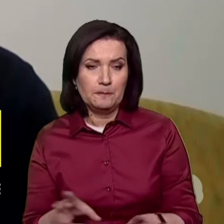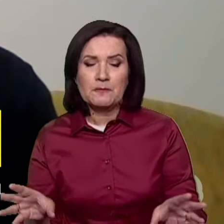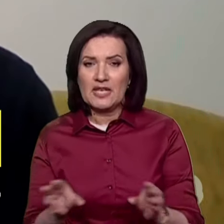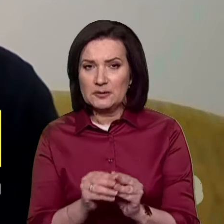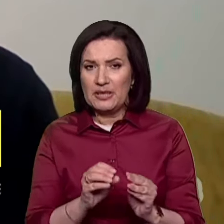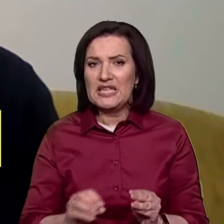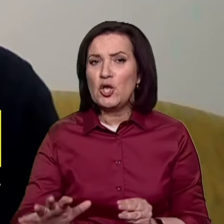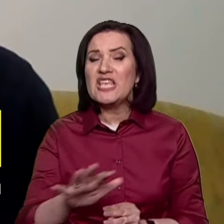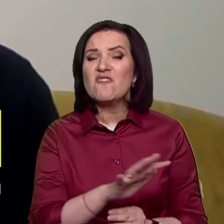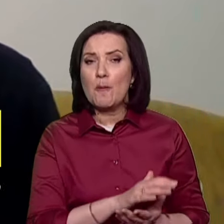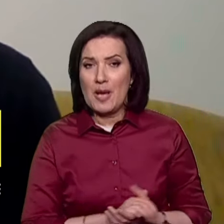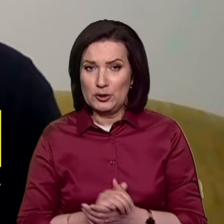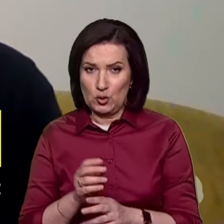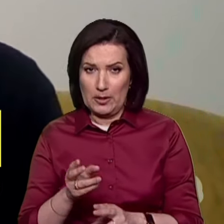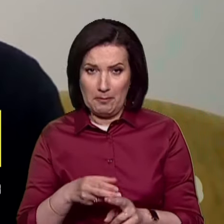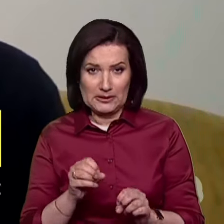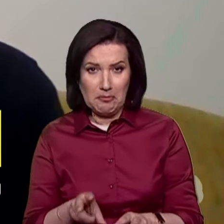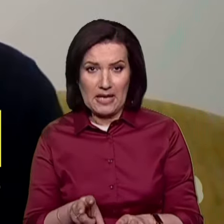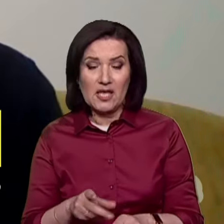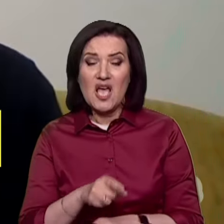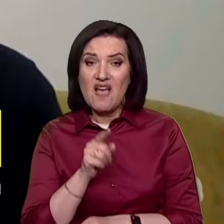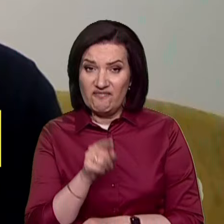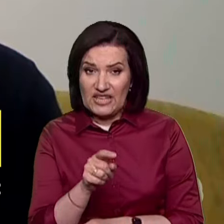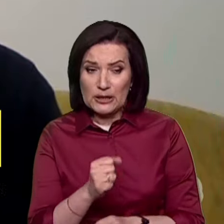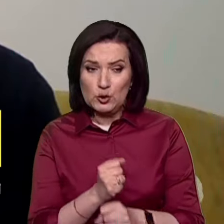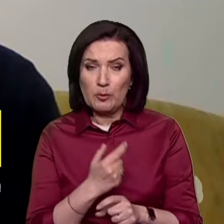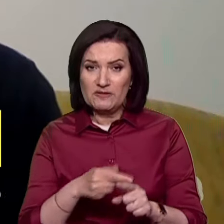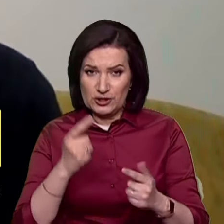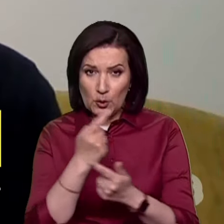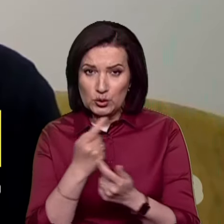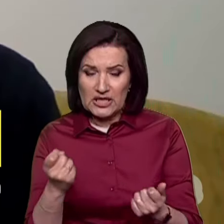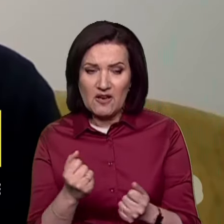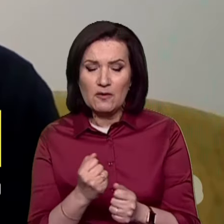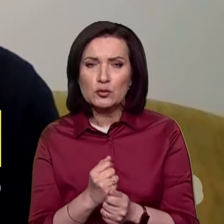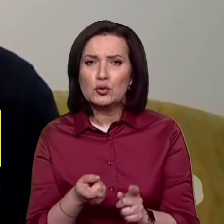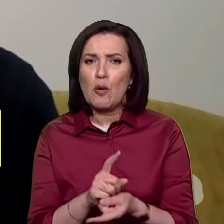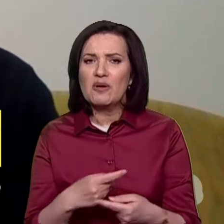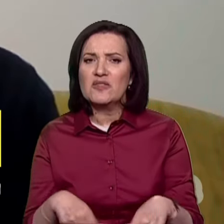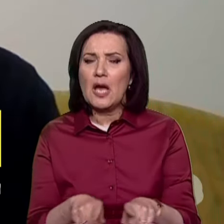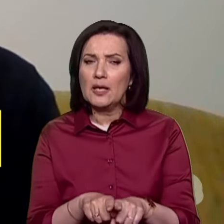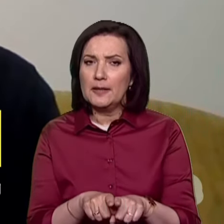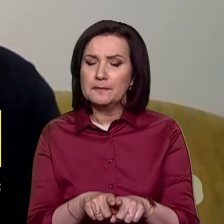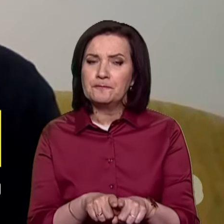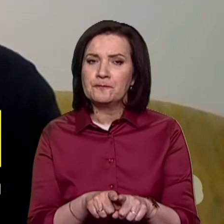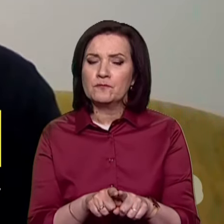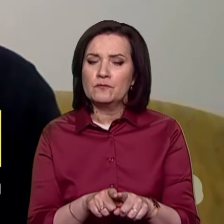спільної європейської безпеки. І він, зробивши цю заяву, зробив такий